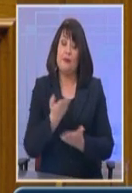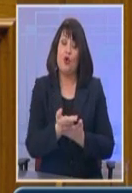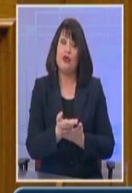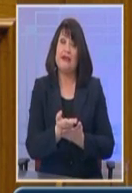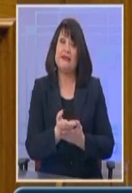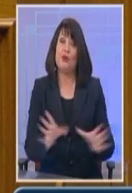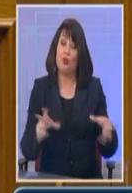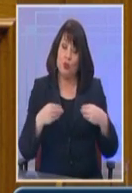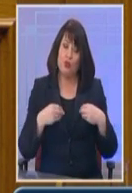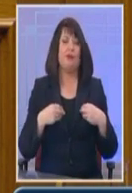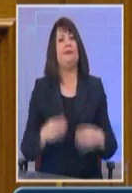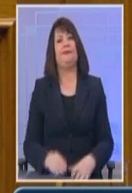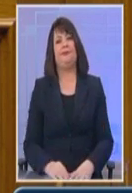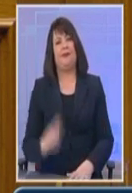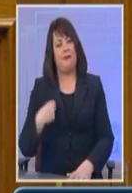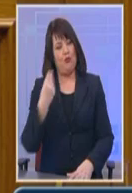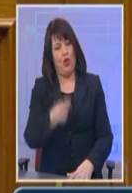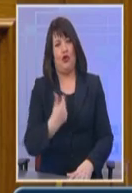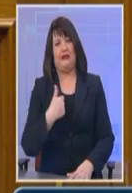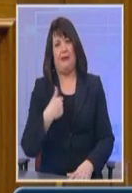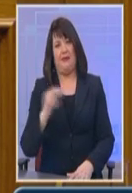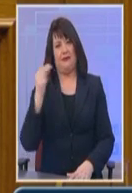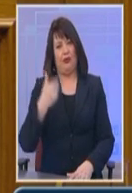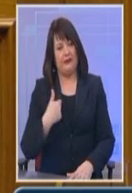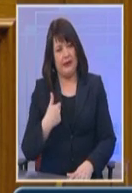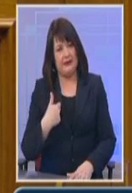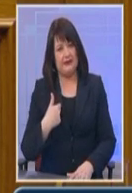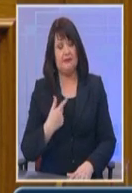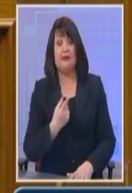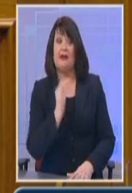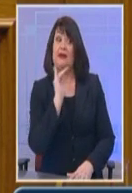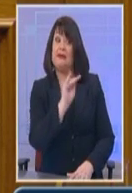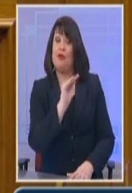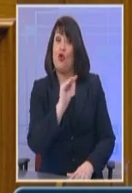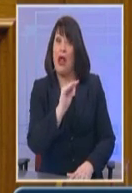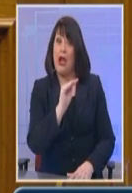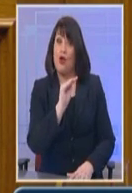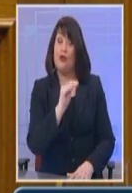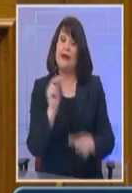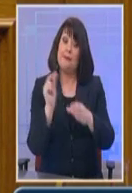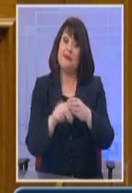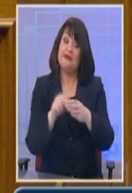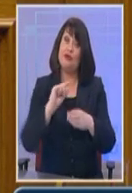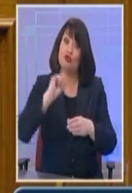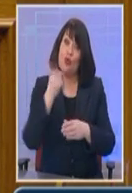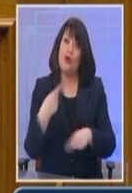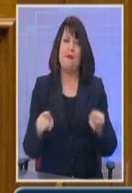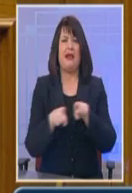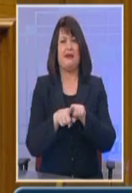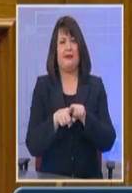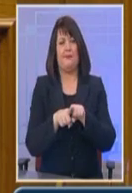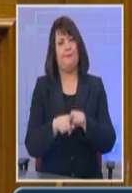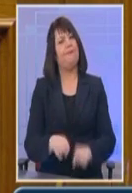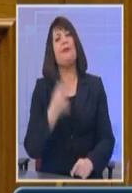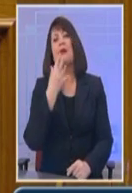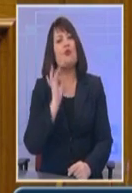την πρόταση που έχει καταθέσει η κοινοβουλευτική μας ομάδα και σας προσκαλώ να την ψηφίσουμε όλοι μαζί. Γιατί,